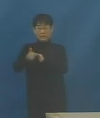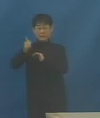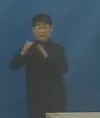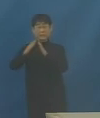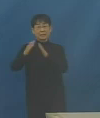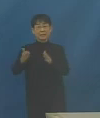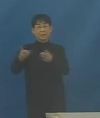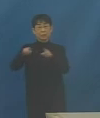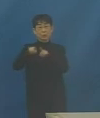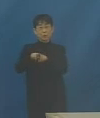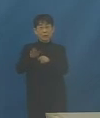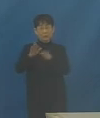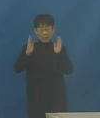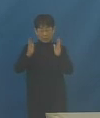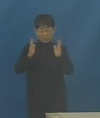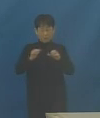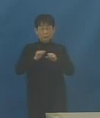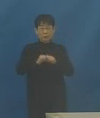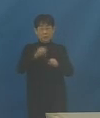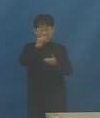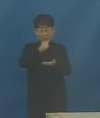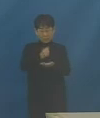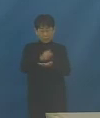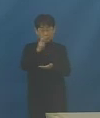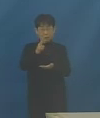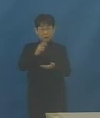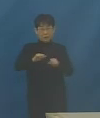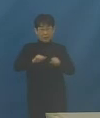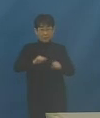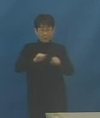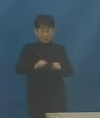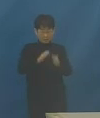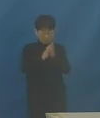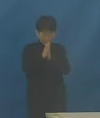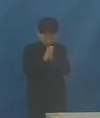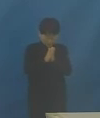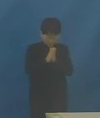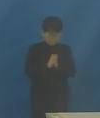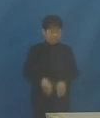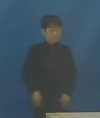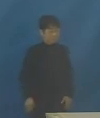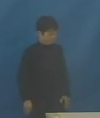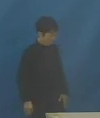成果を上げていただけるように語奮闘に期待したいと思います